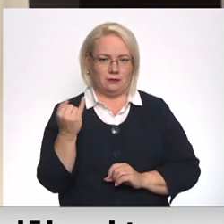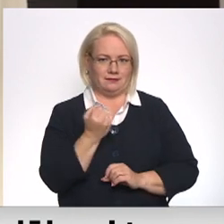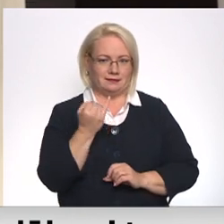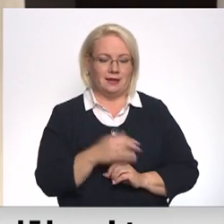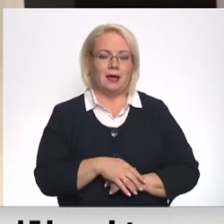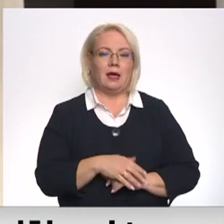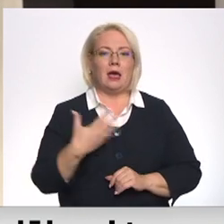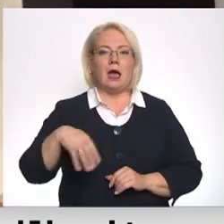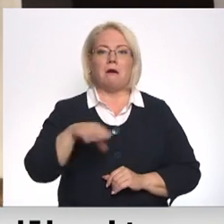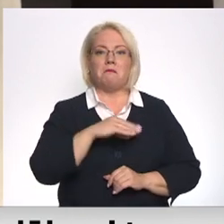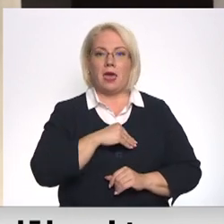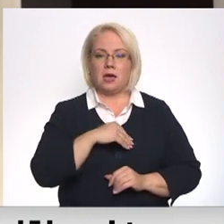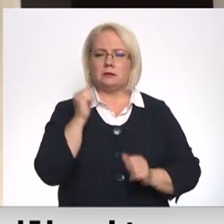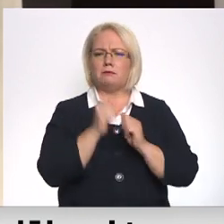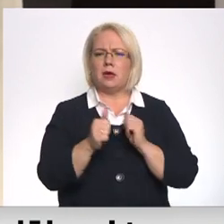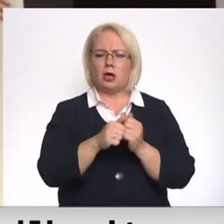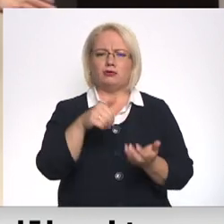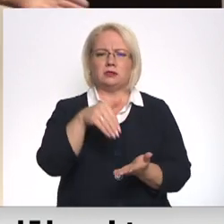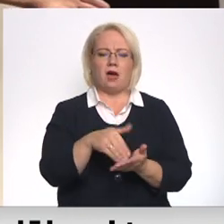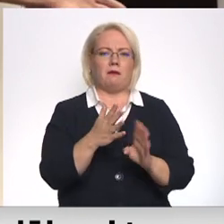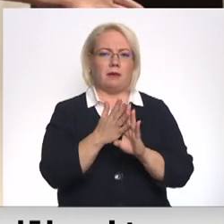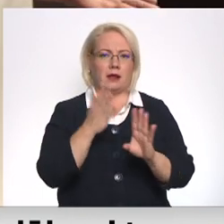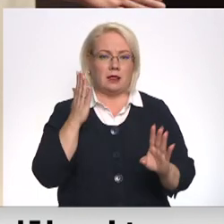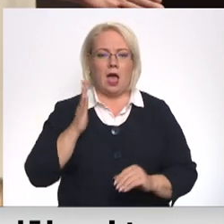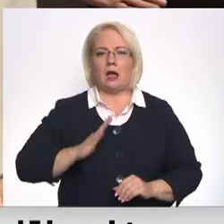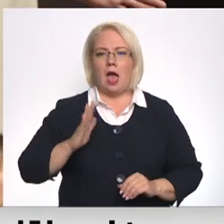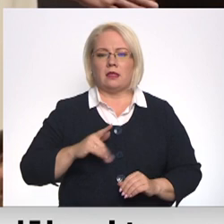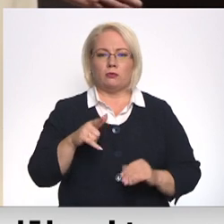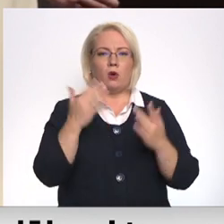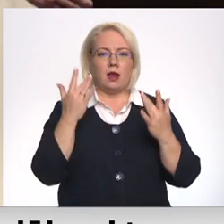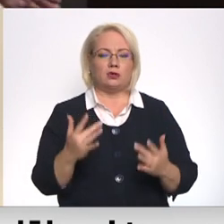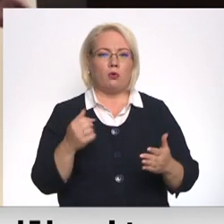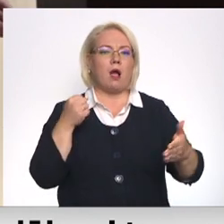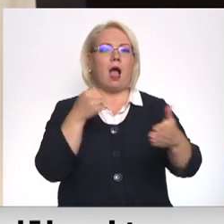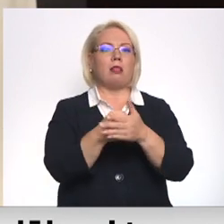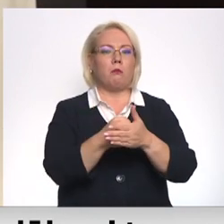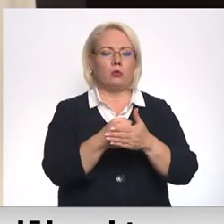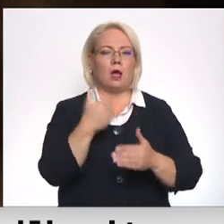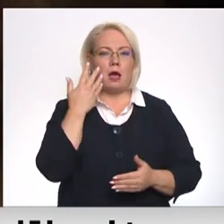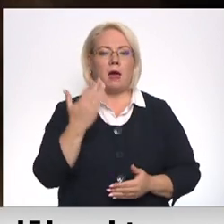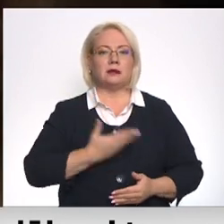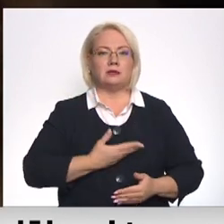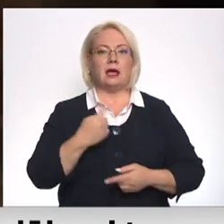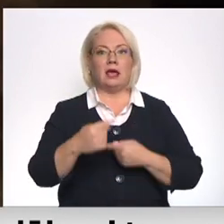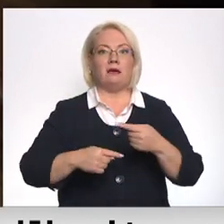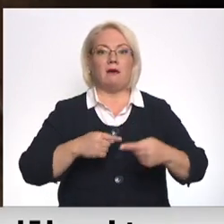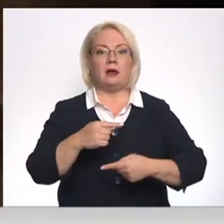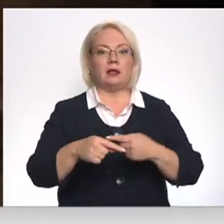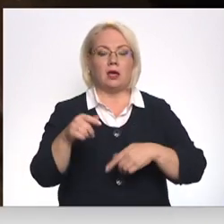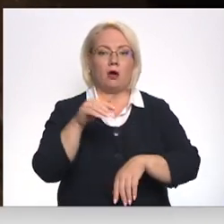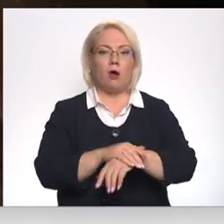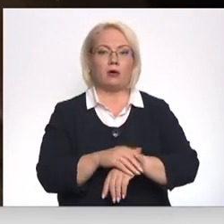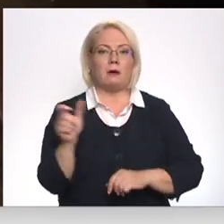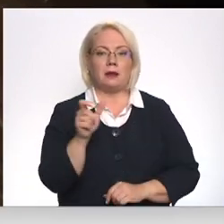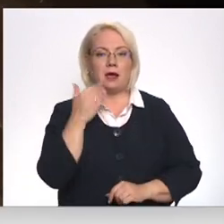bieži stāvam rindā, gaidām un gaidām uz to rezultātu, uz to galpunktu, kamēr dzīve rit tajā konkrētajā brīdī,